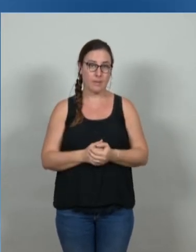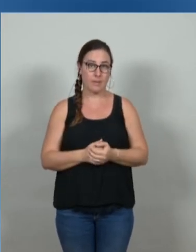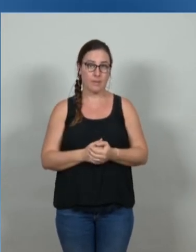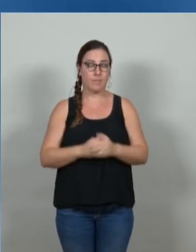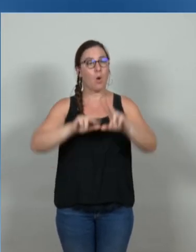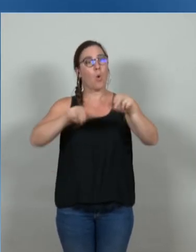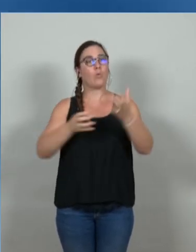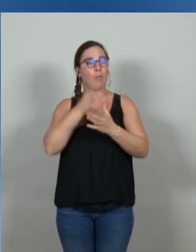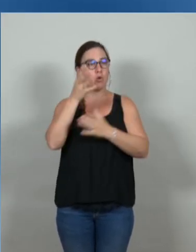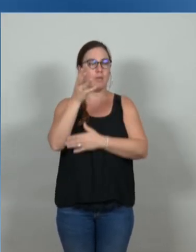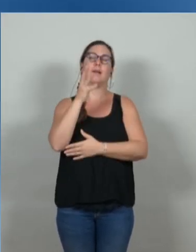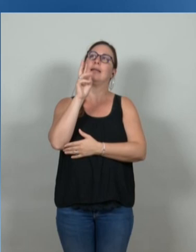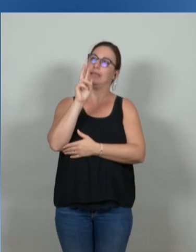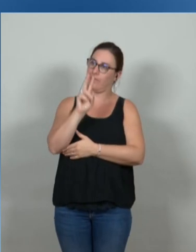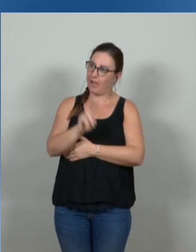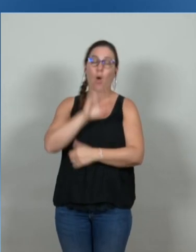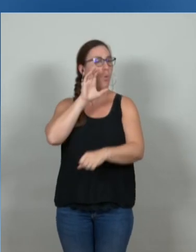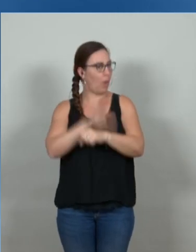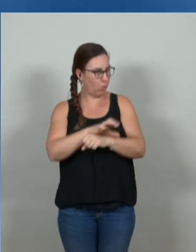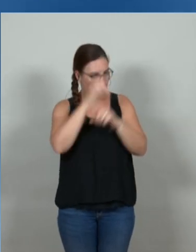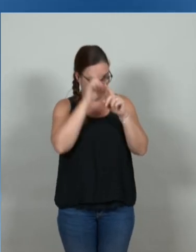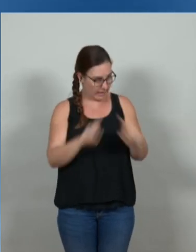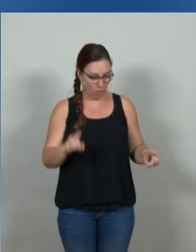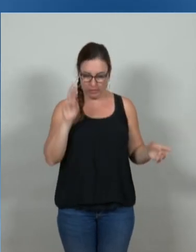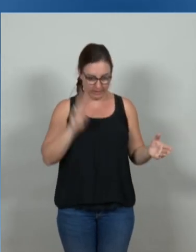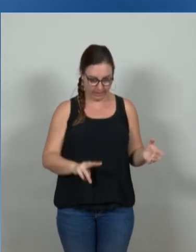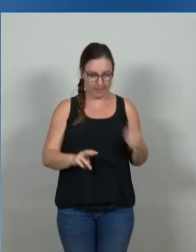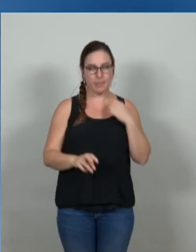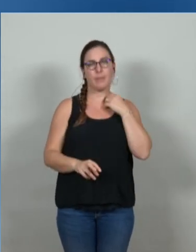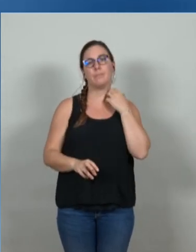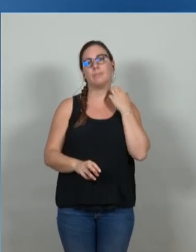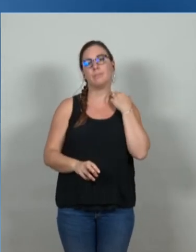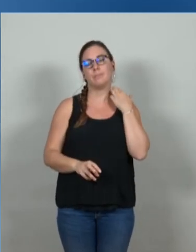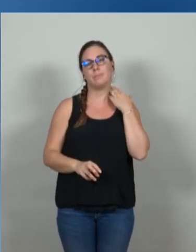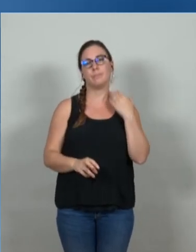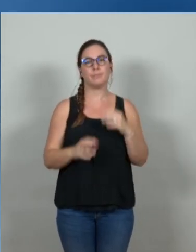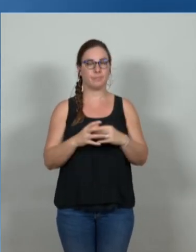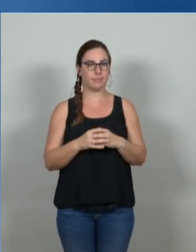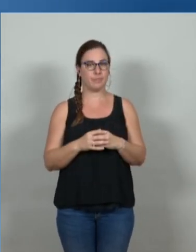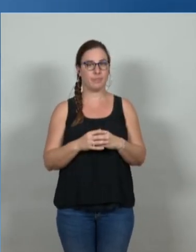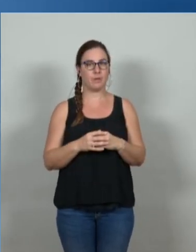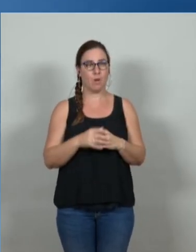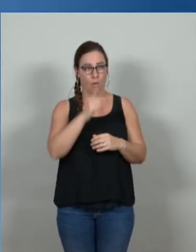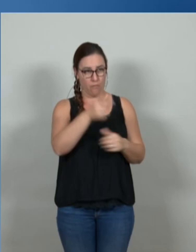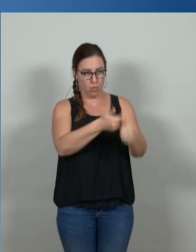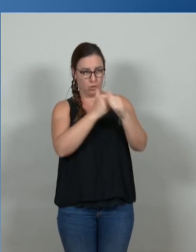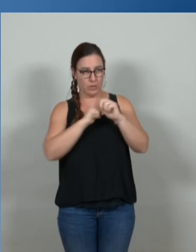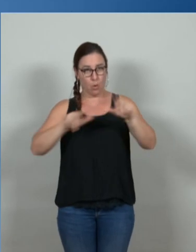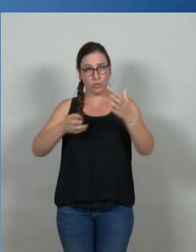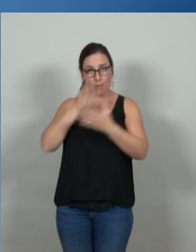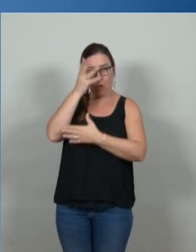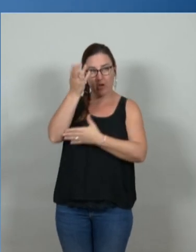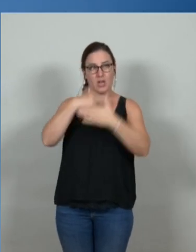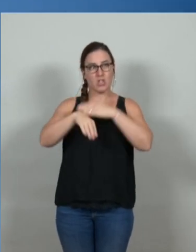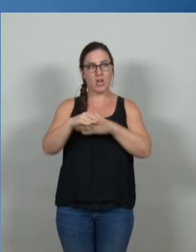contrat de projet alors c'est vrai donc on est contre le contrat de projet mais si vous faites référence effectivement au contrat de projet dans les